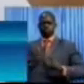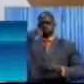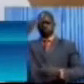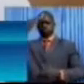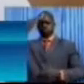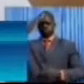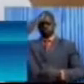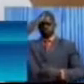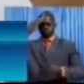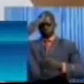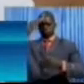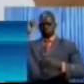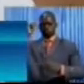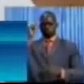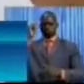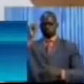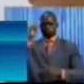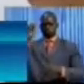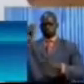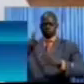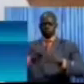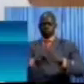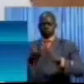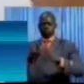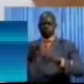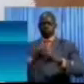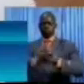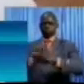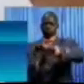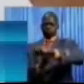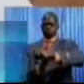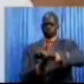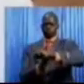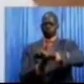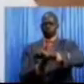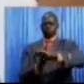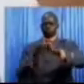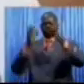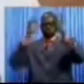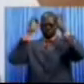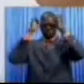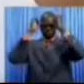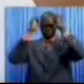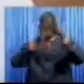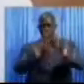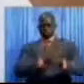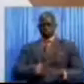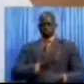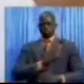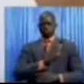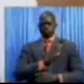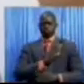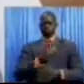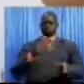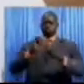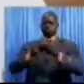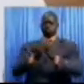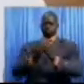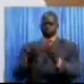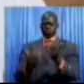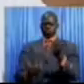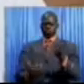connaissances théoriques et pratiques sur le secourisme, l'éducation civique, les risques d'incendie